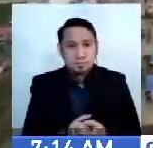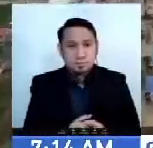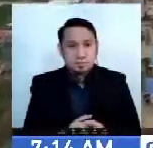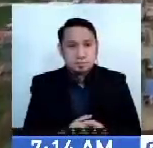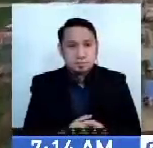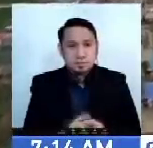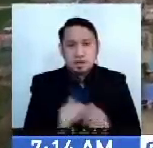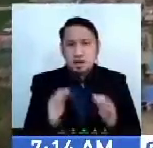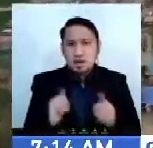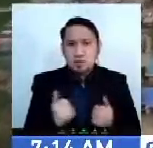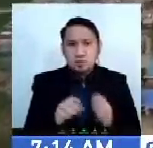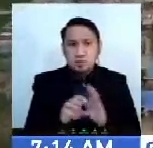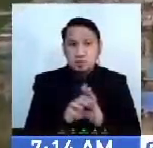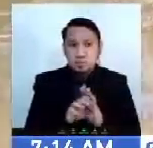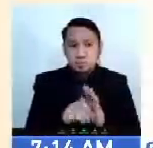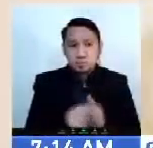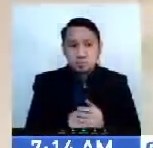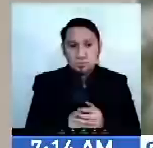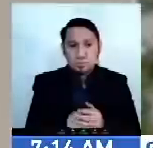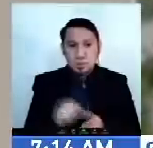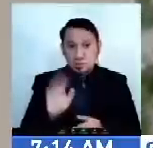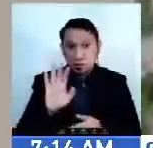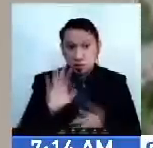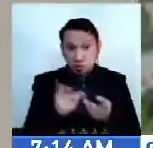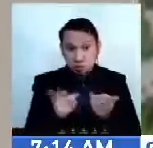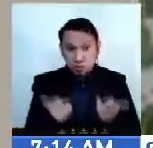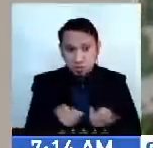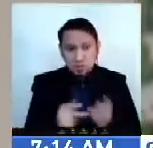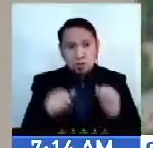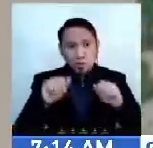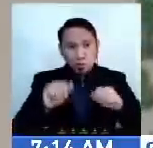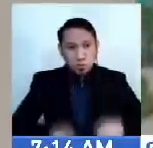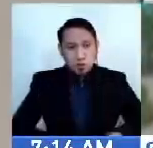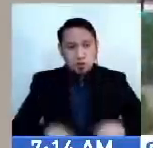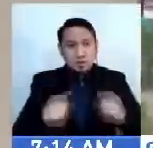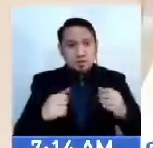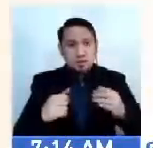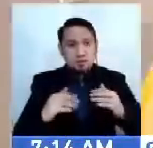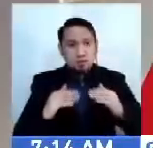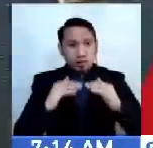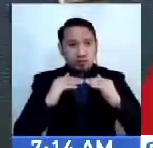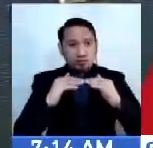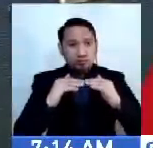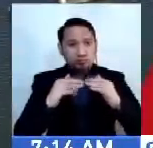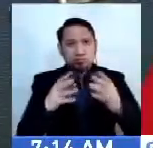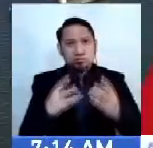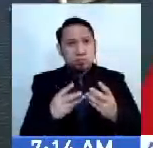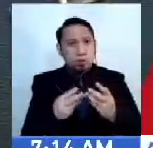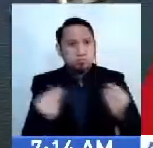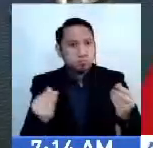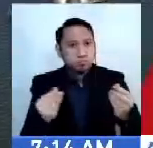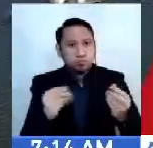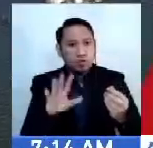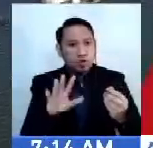Paano kung malaman mong ang inyong lugar maaaring mabura na sa mapa?